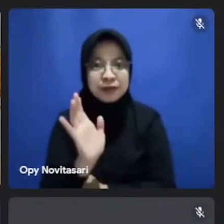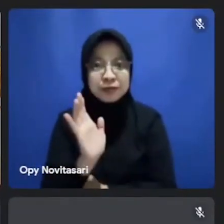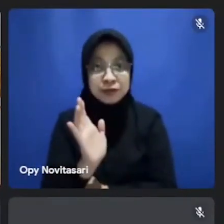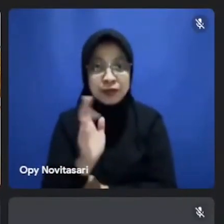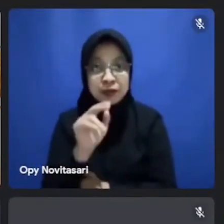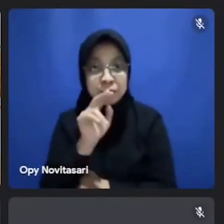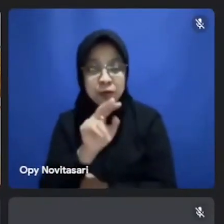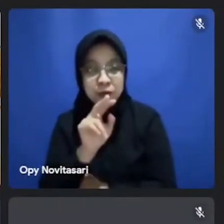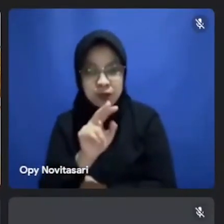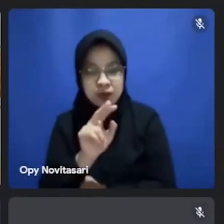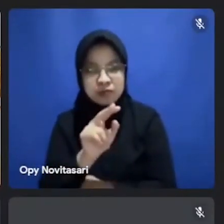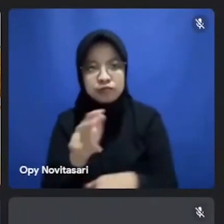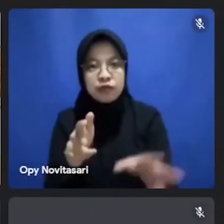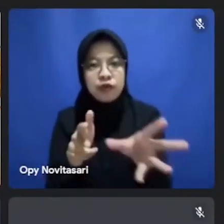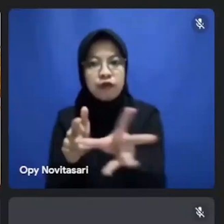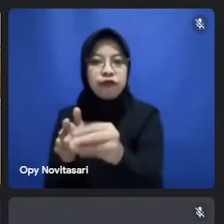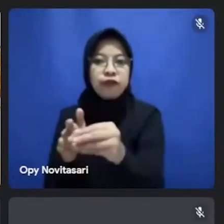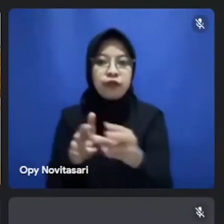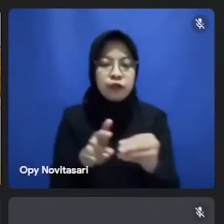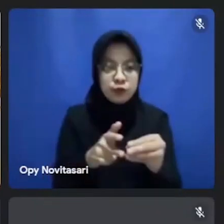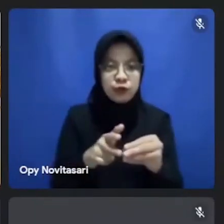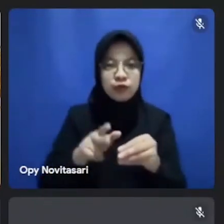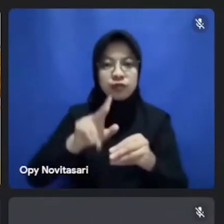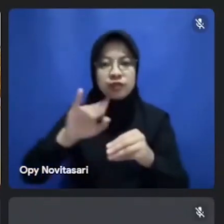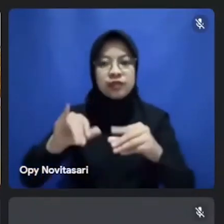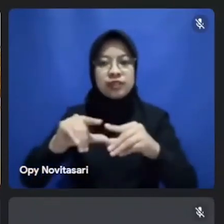tadi rekaman video